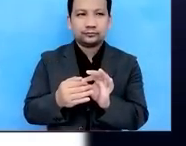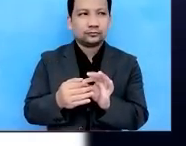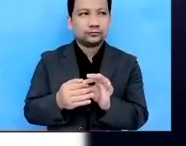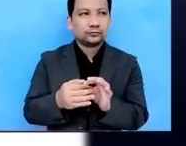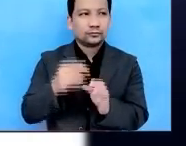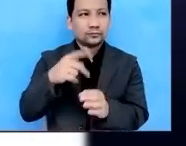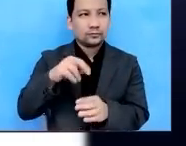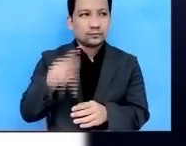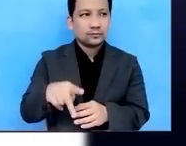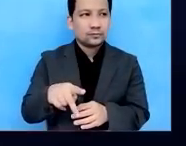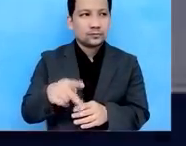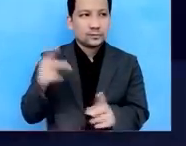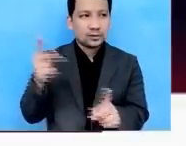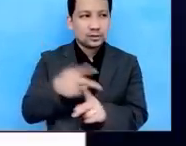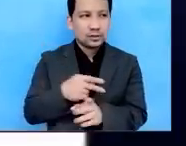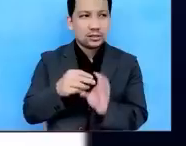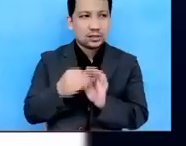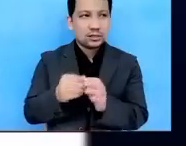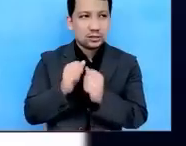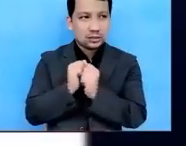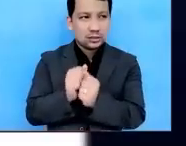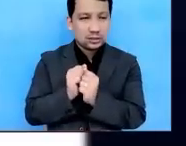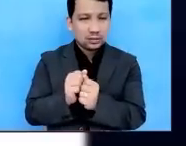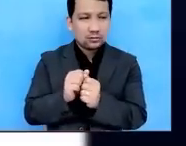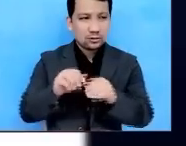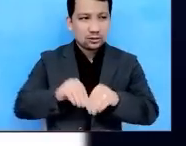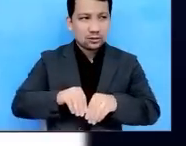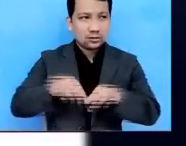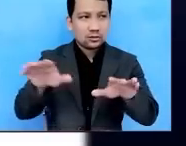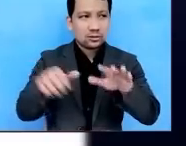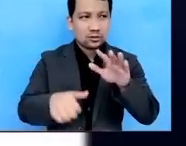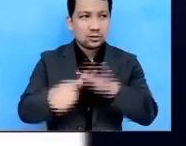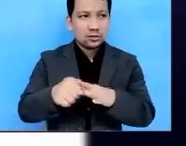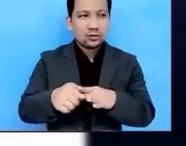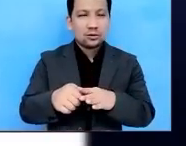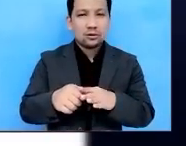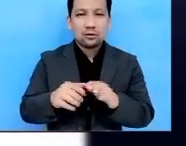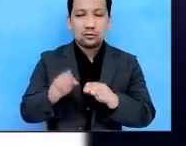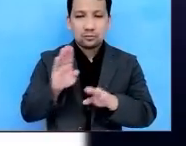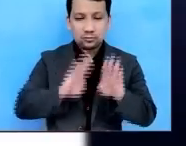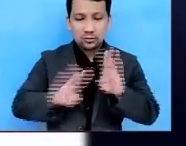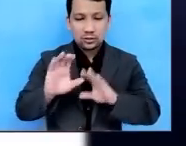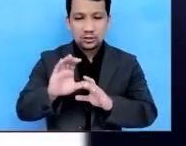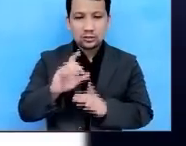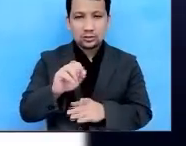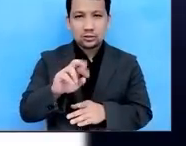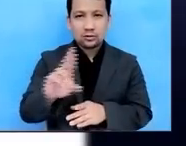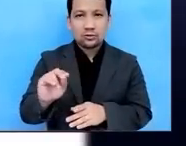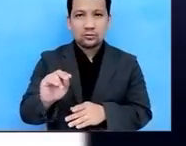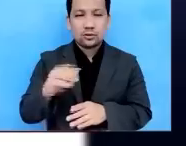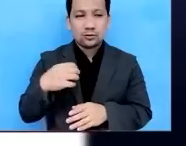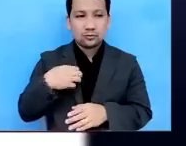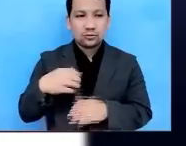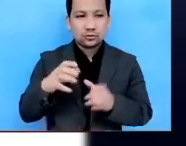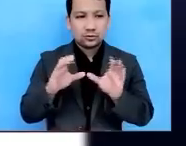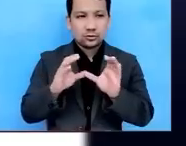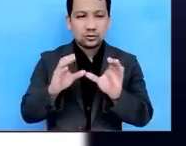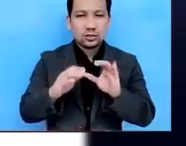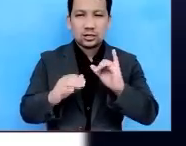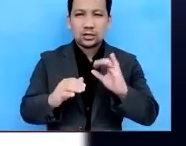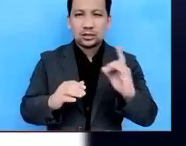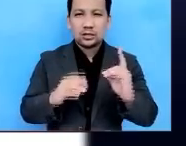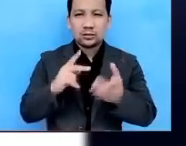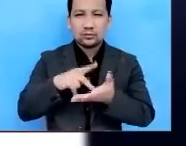ang biktima. Kasama sa mga nag-leak na impormasyon ang birth certificate, transcript of records, police clearance, ilang ID,